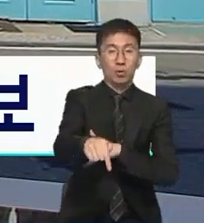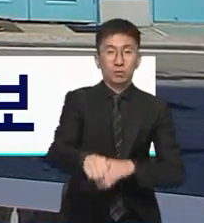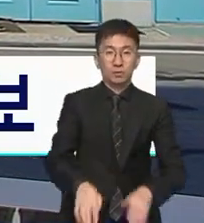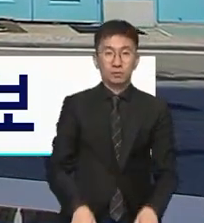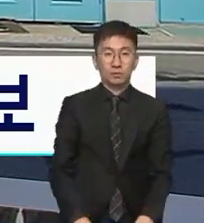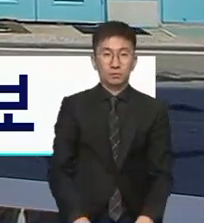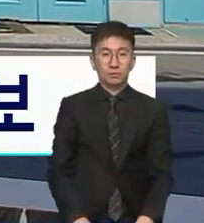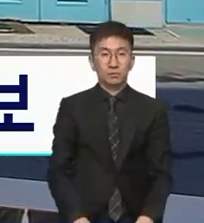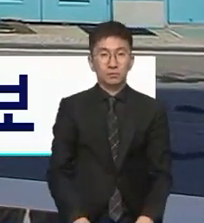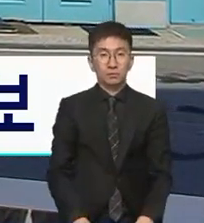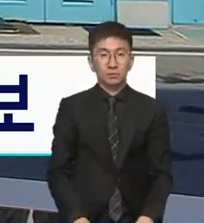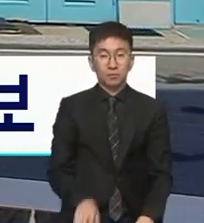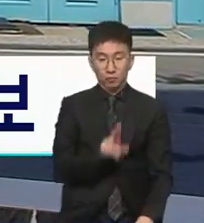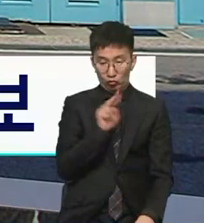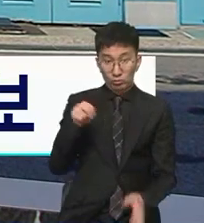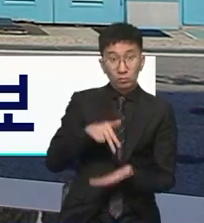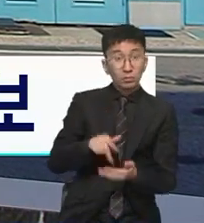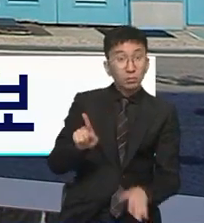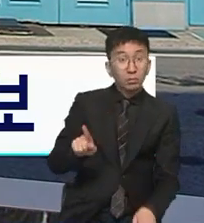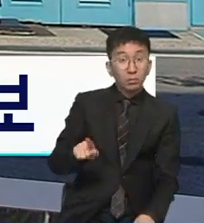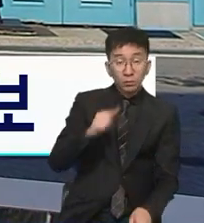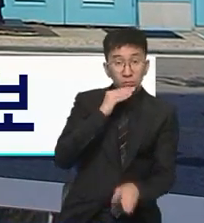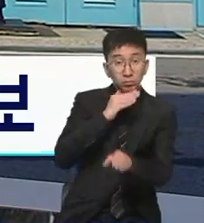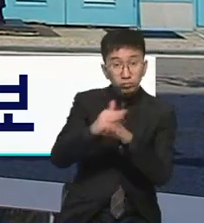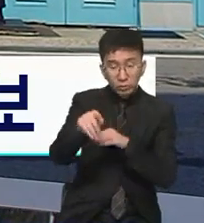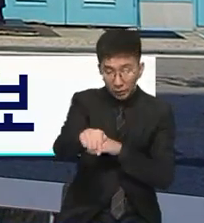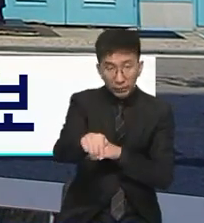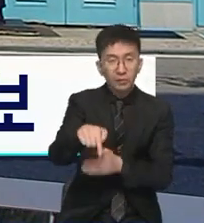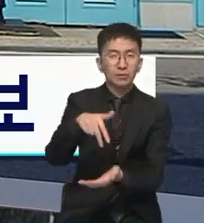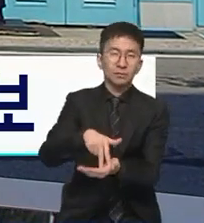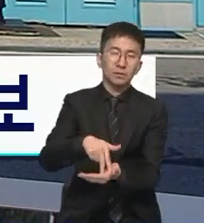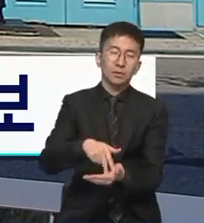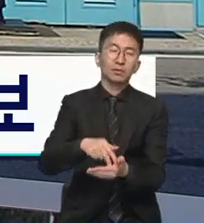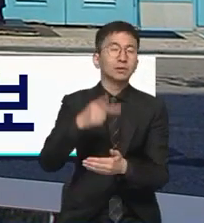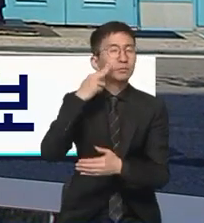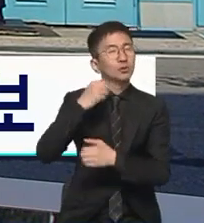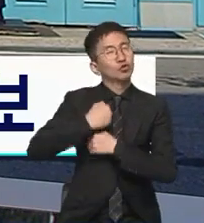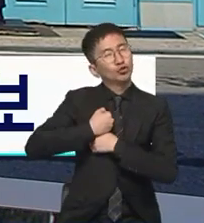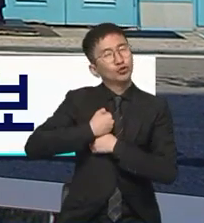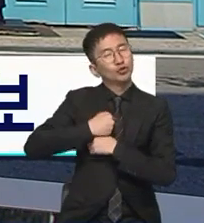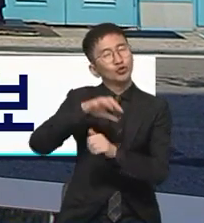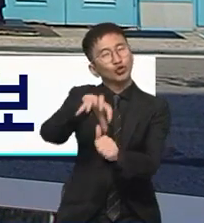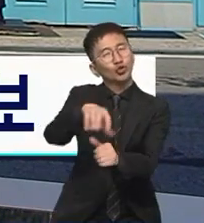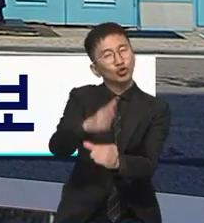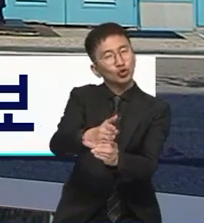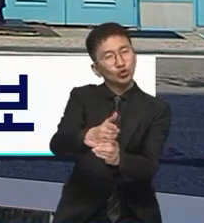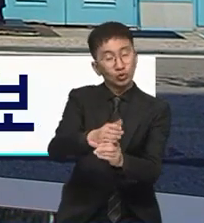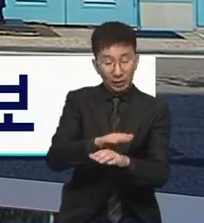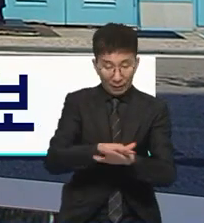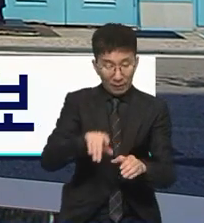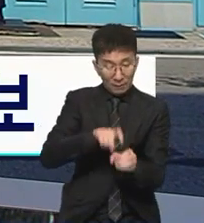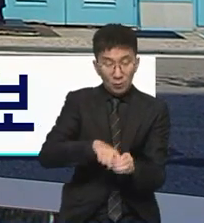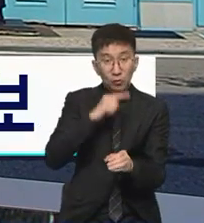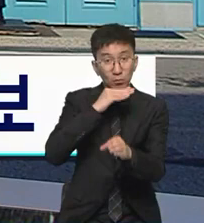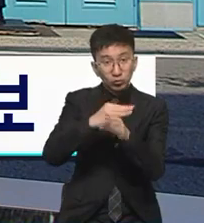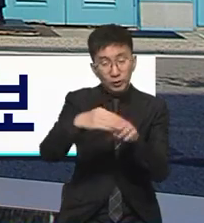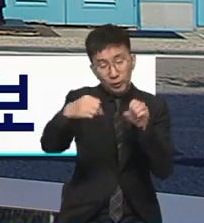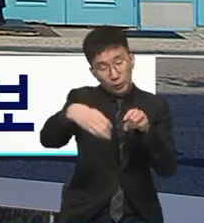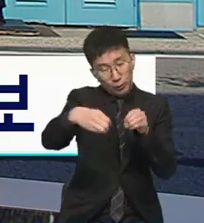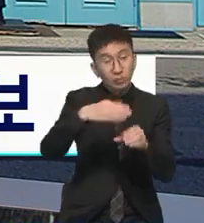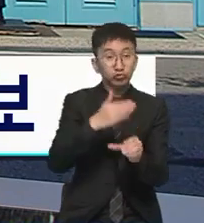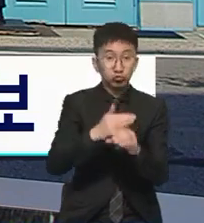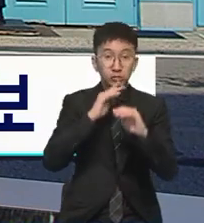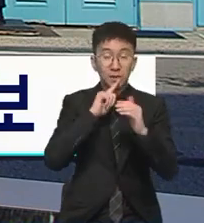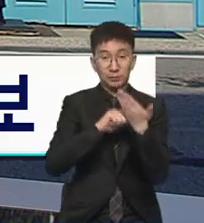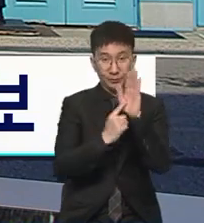넘어 월북했습니다. 유엔사는 현재 북한이 이 병사의 신병을 확보하고 있다며 사건 해결을 위해 북한군과 협조하고